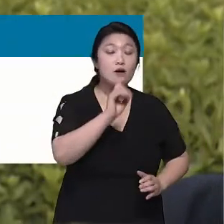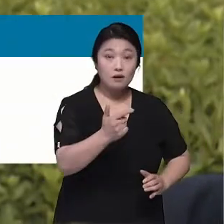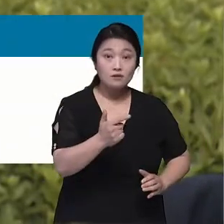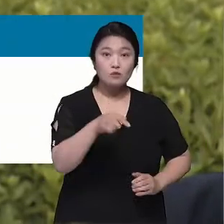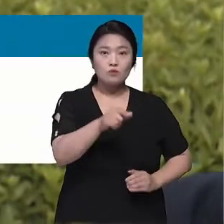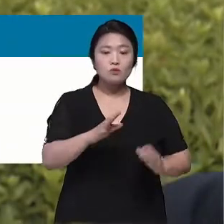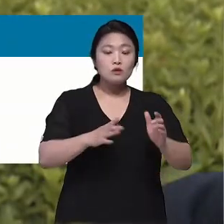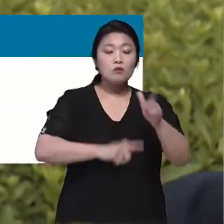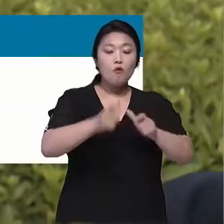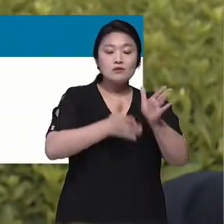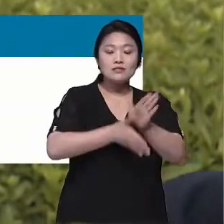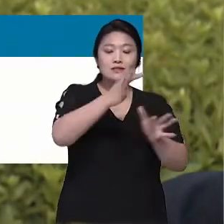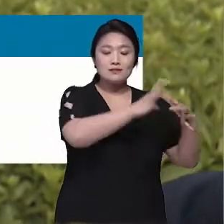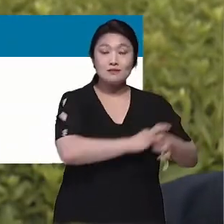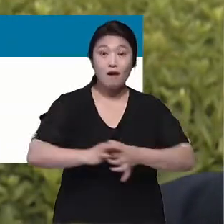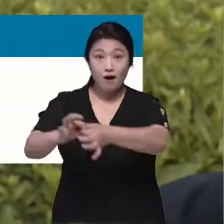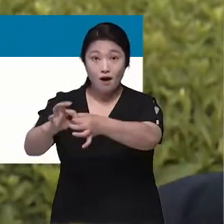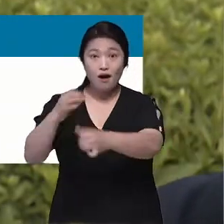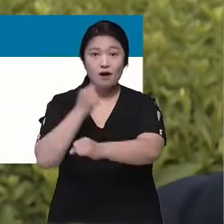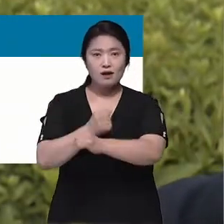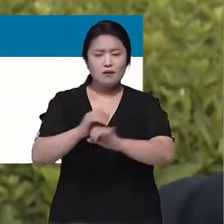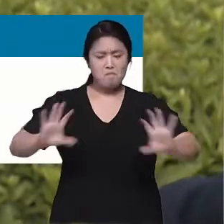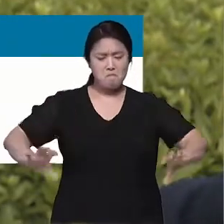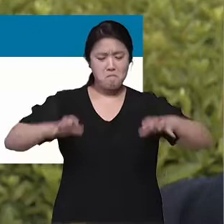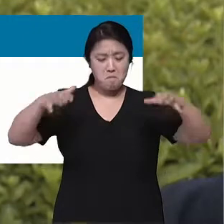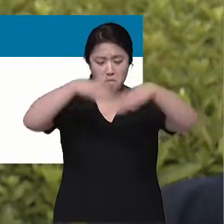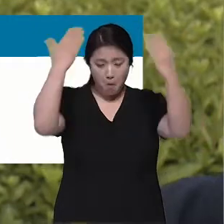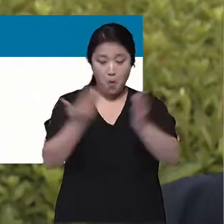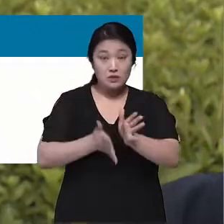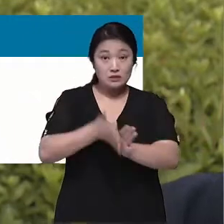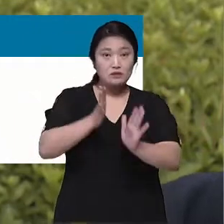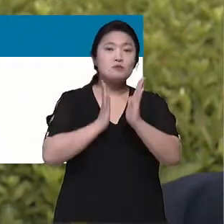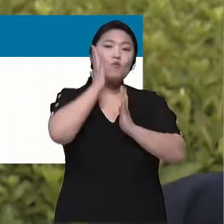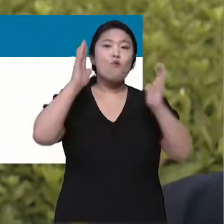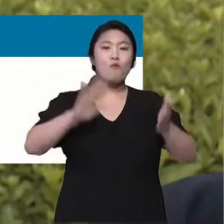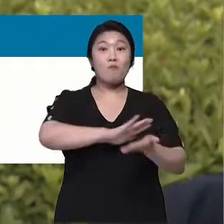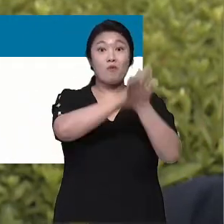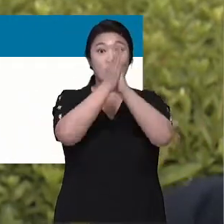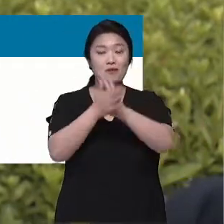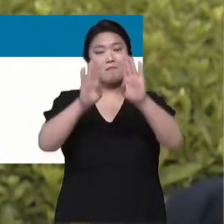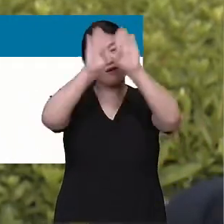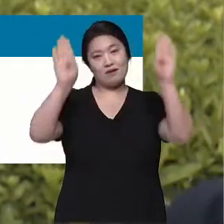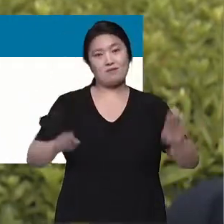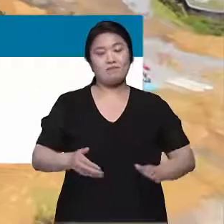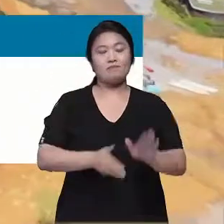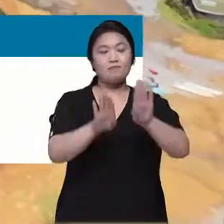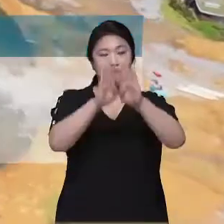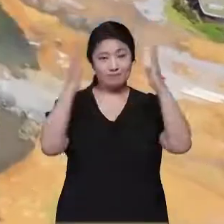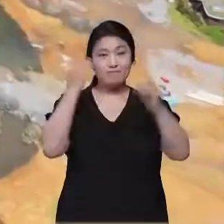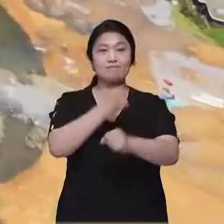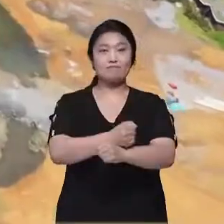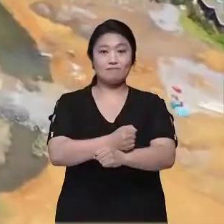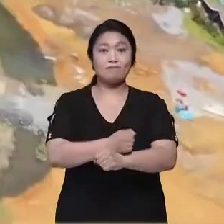국가 정원에서 도심까지 연결되는 전 도심이 정원이 되는 박람회를 대체하겠습니다